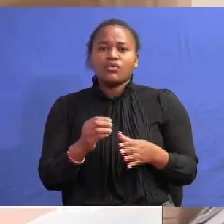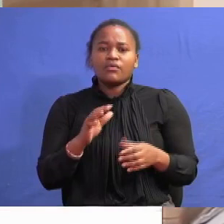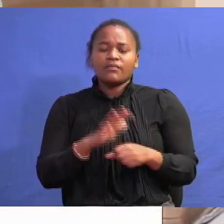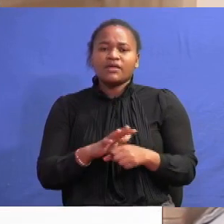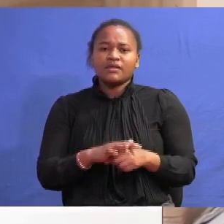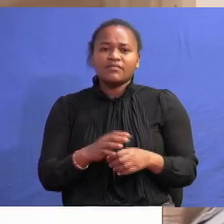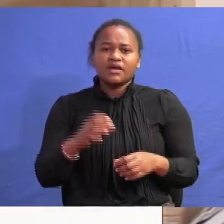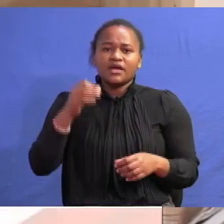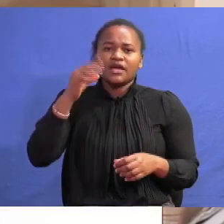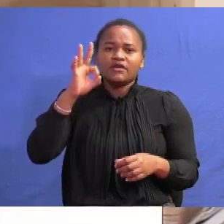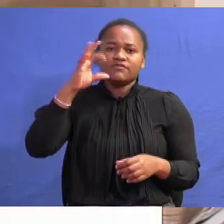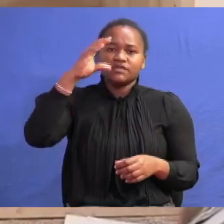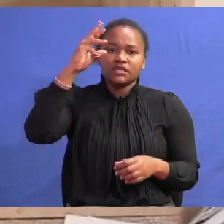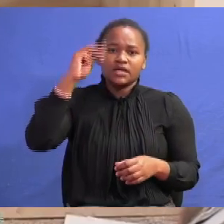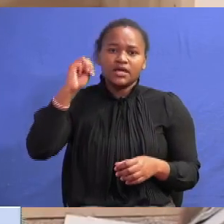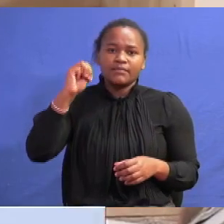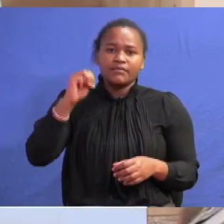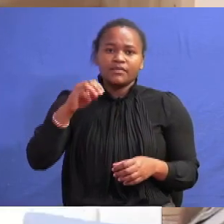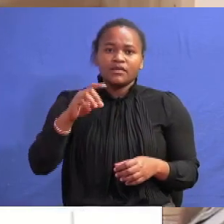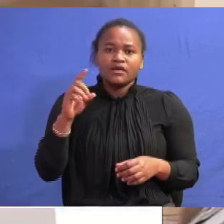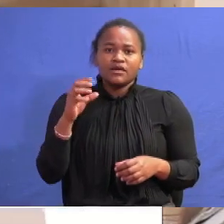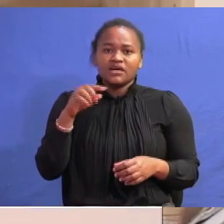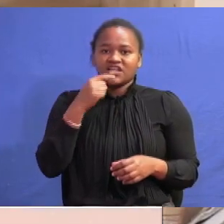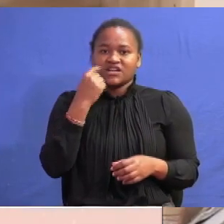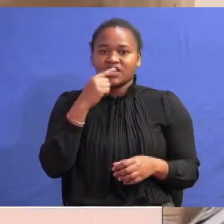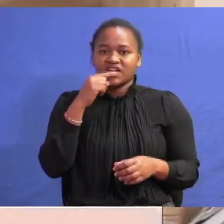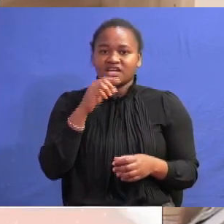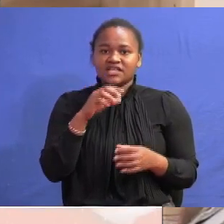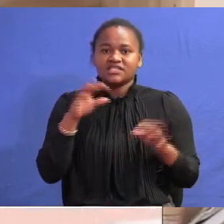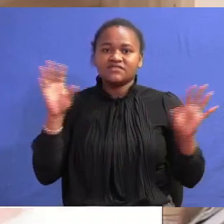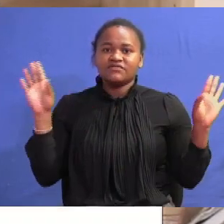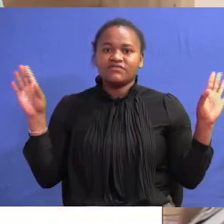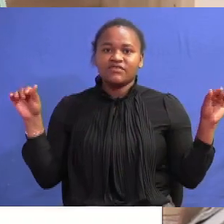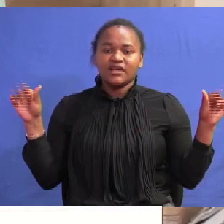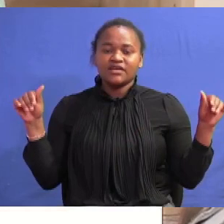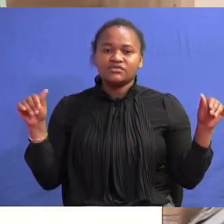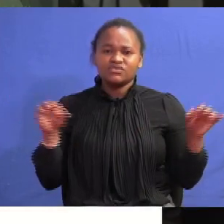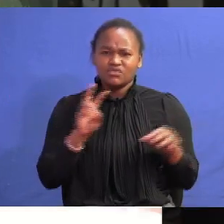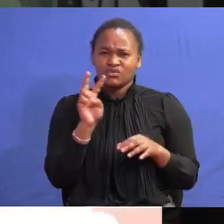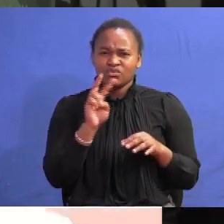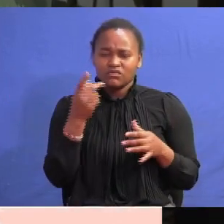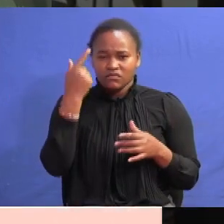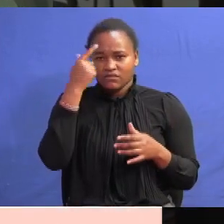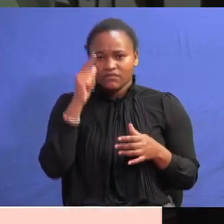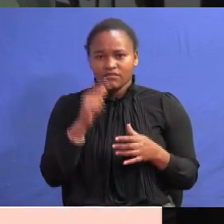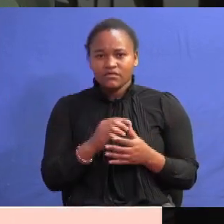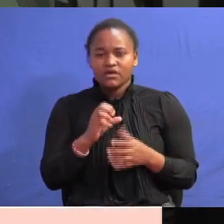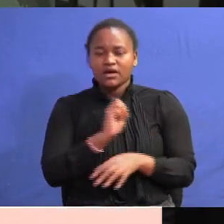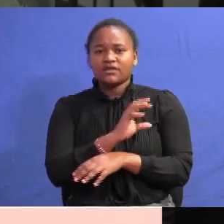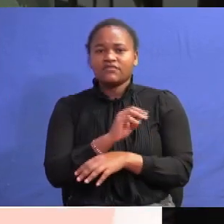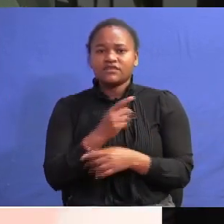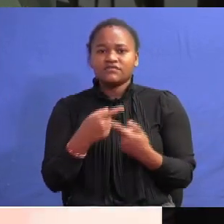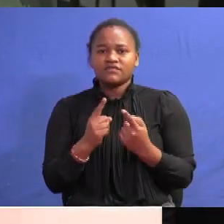pata FCM, white flies. So hizo zote you need to seek for advice kwanza.